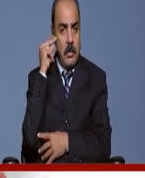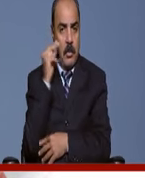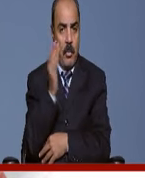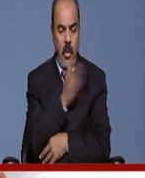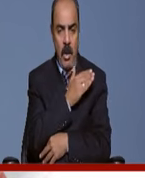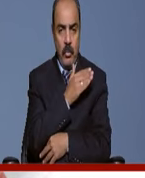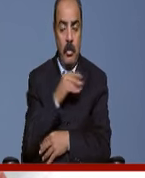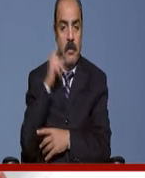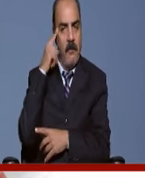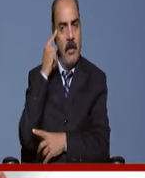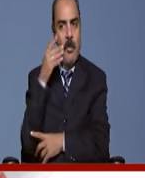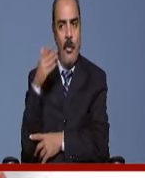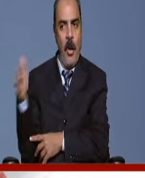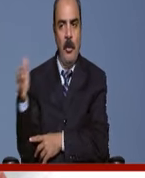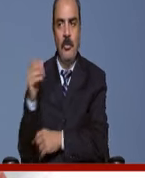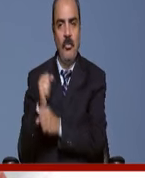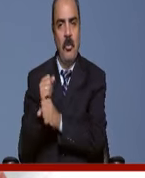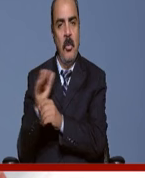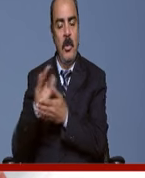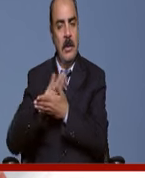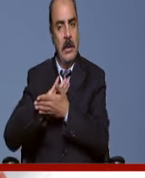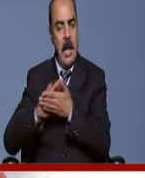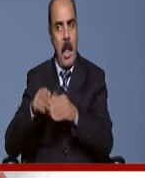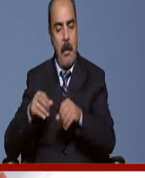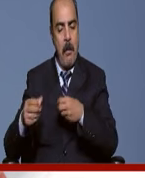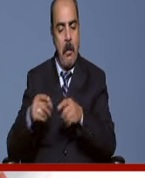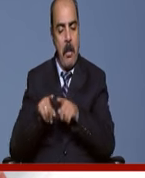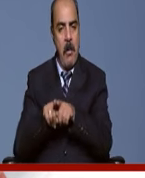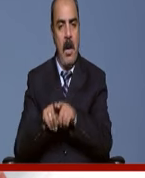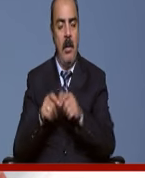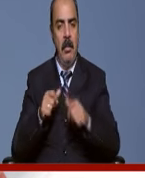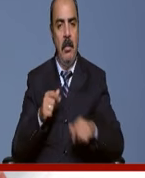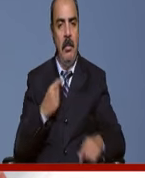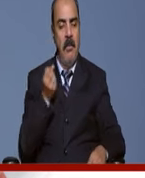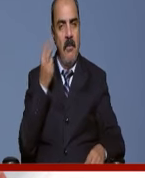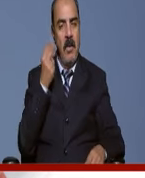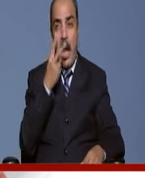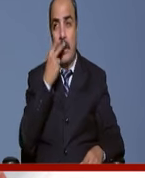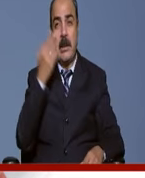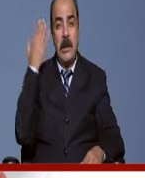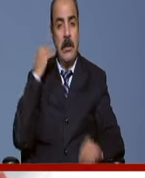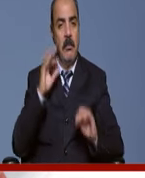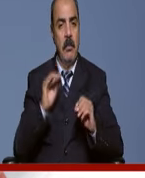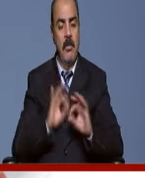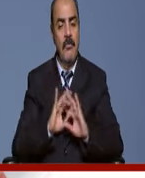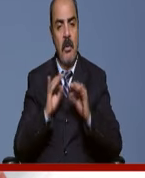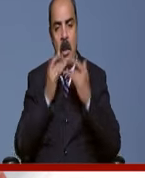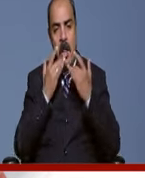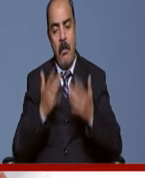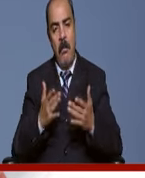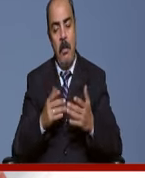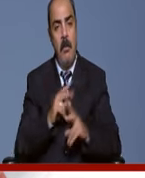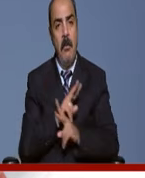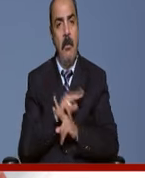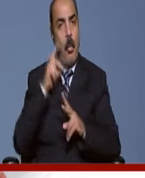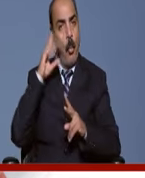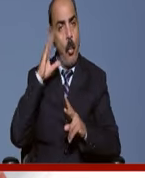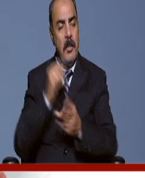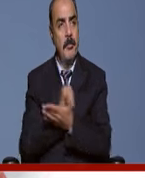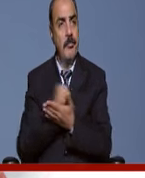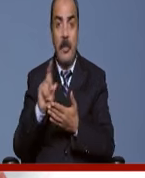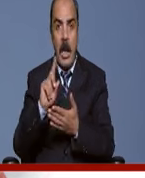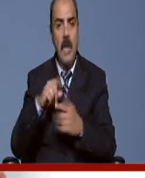تعيشان جنبا الى جنب بسلام وامان هذه فكره قديمه ولكن لم يعفي لم يعفى عليها الزمن